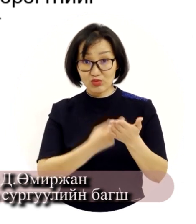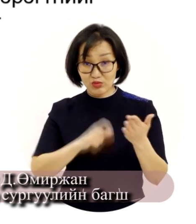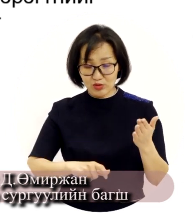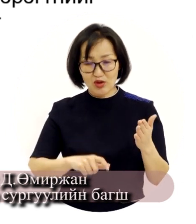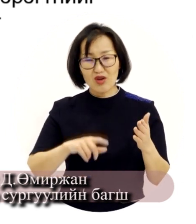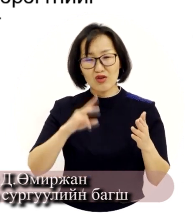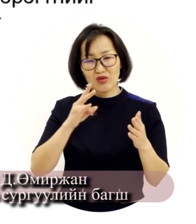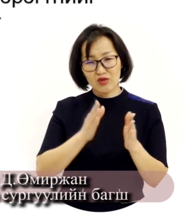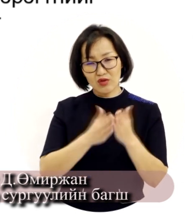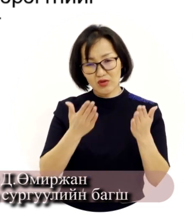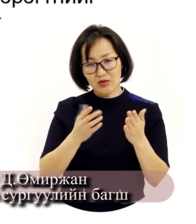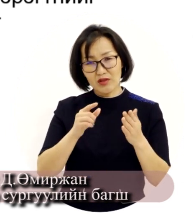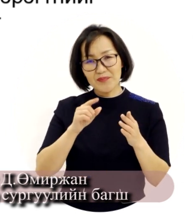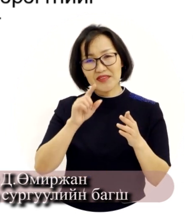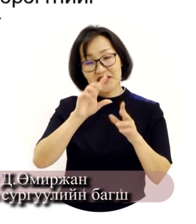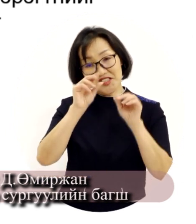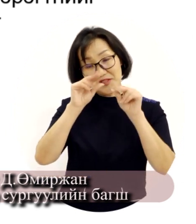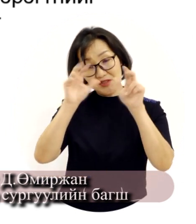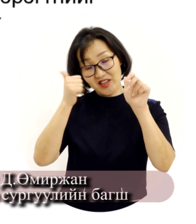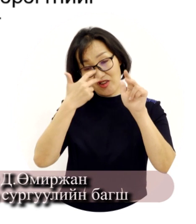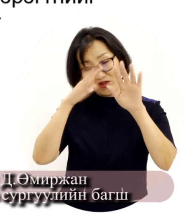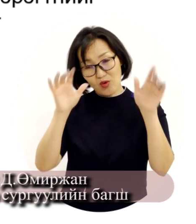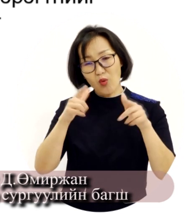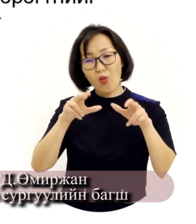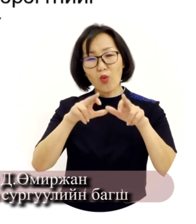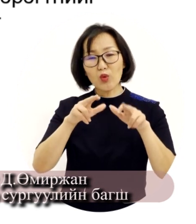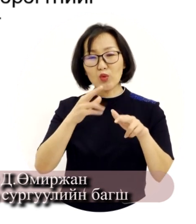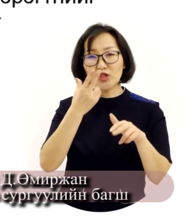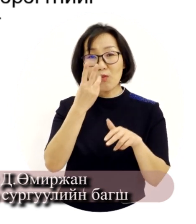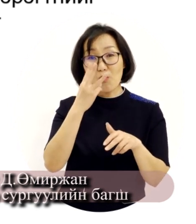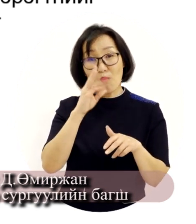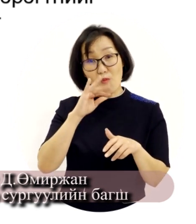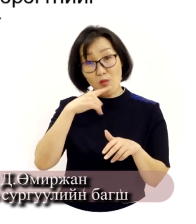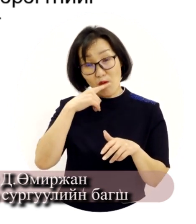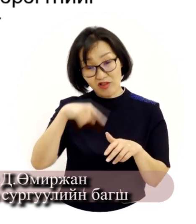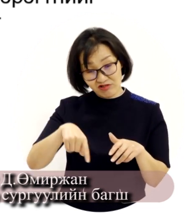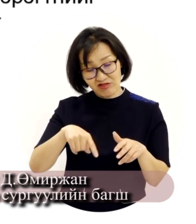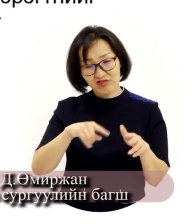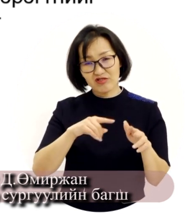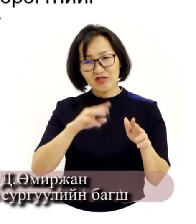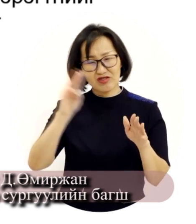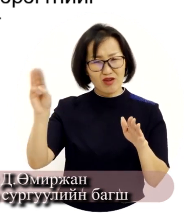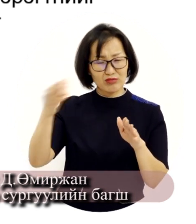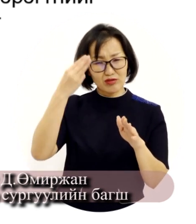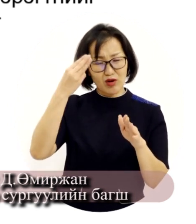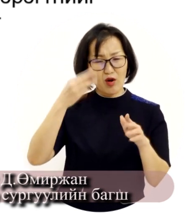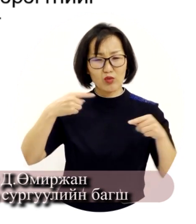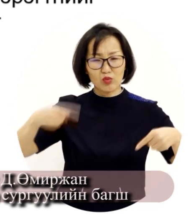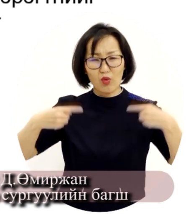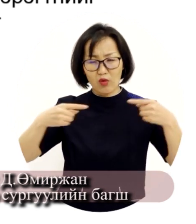Зерттеушілер бұл күну дәуірінің тарихы ескерткіші деп анықтаған.